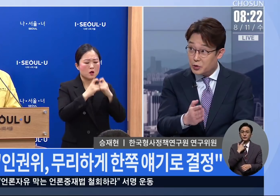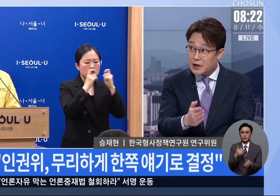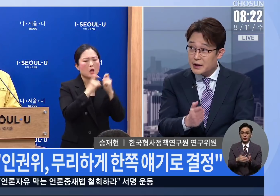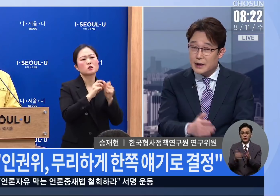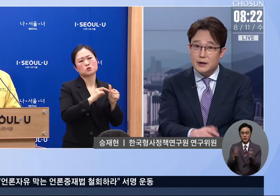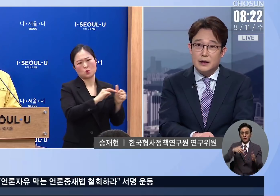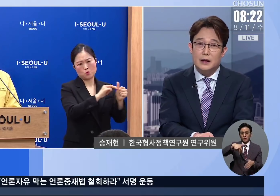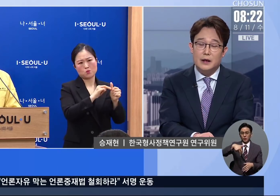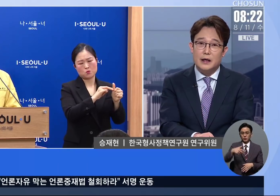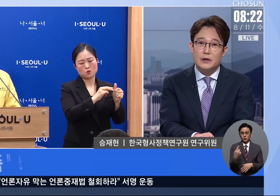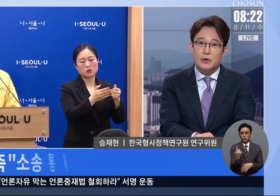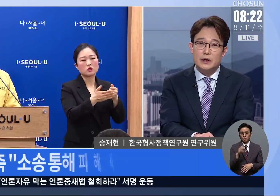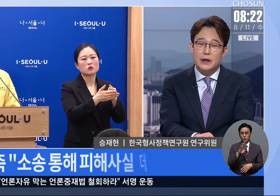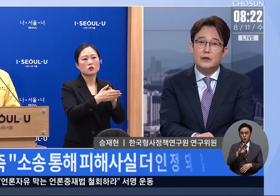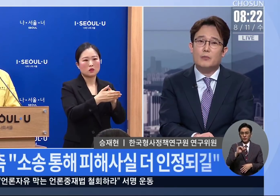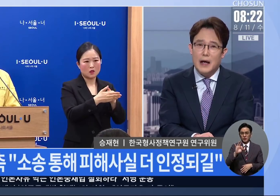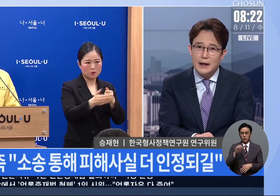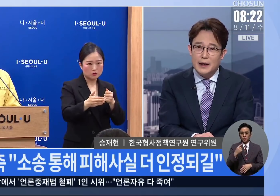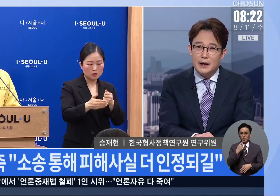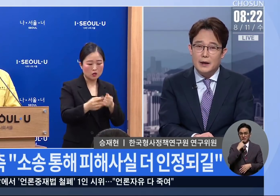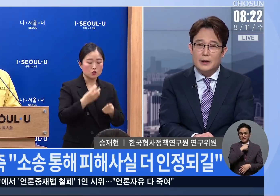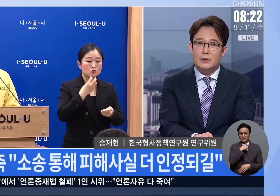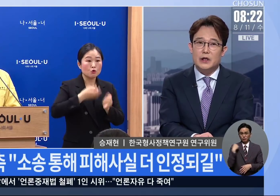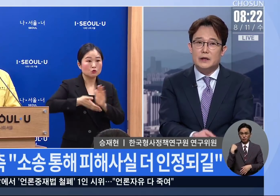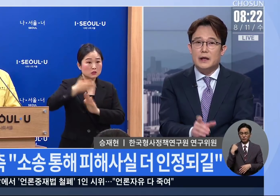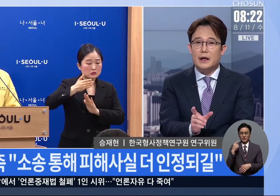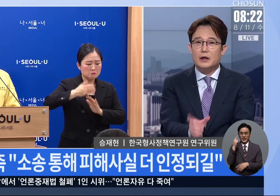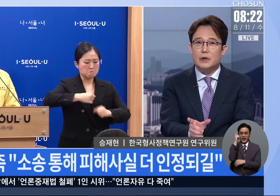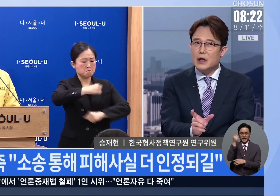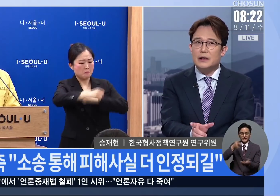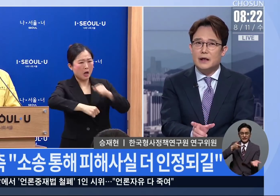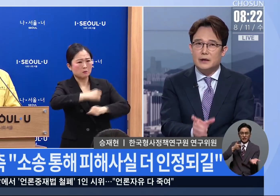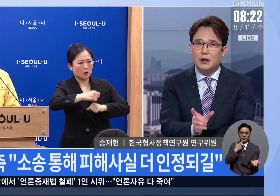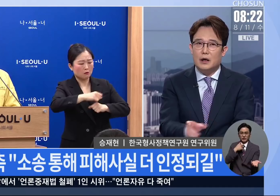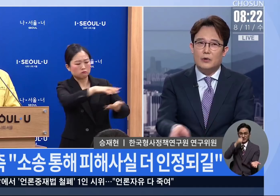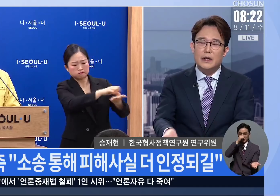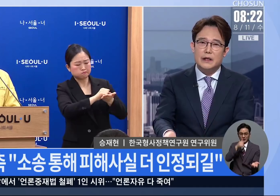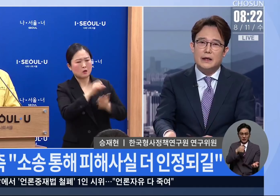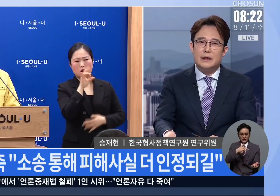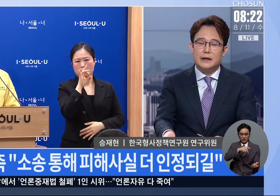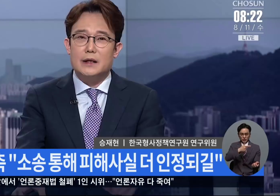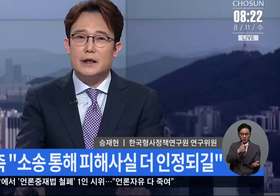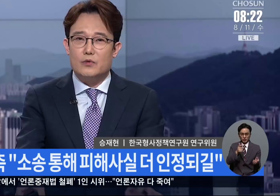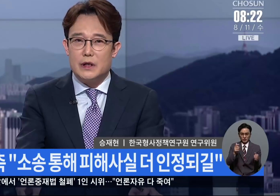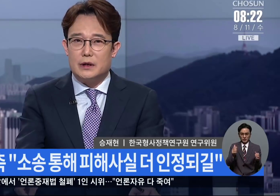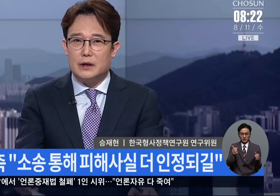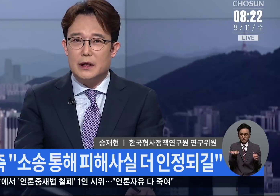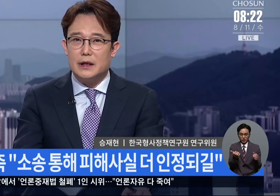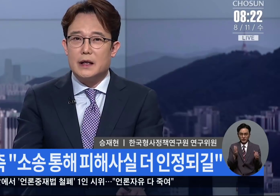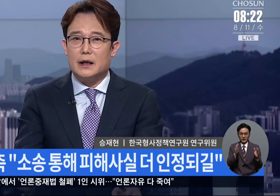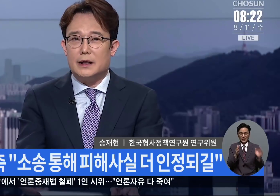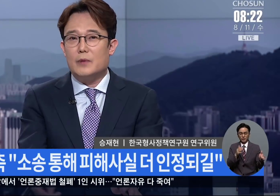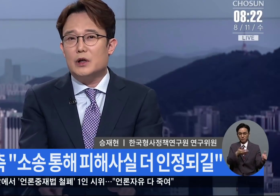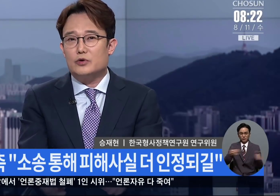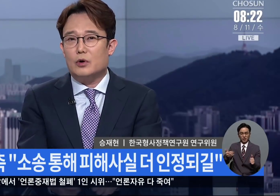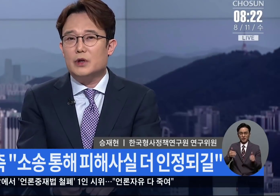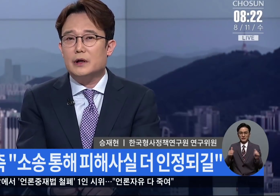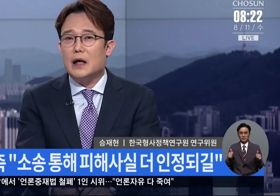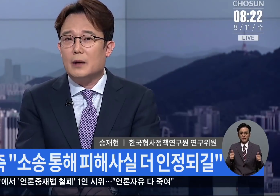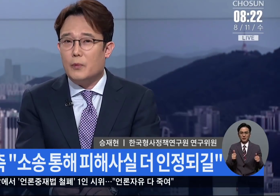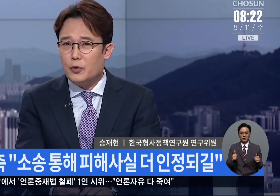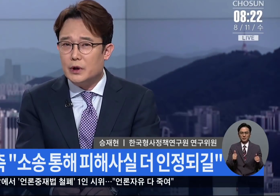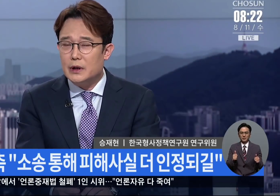따져서 기총사격이 있는지를 따지고 있으니까요. 만약에 검찰에서 이게 경찰에서 허위인지 아닌지를 따지기 위해서는 이 사건의 내면을